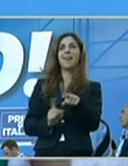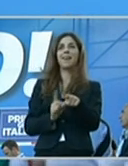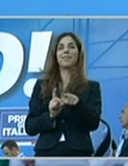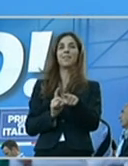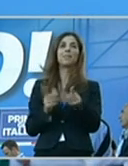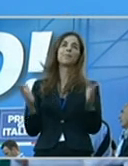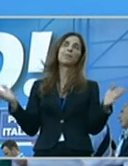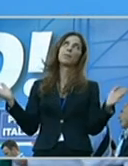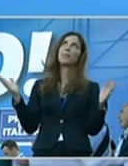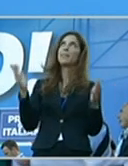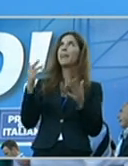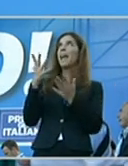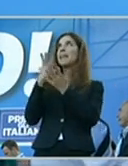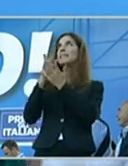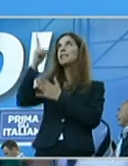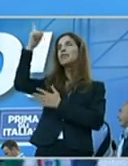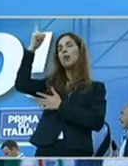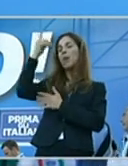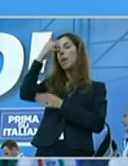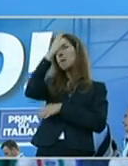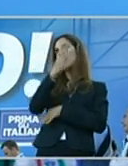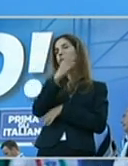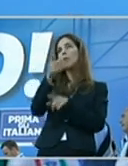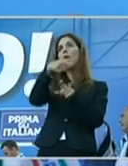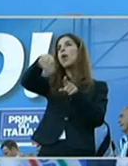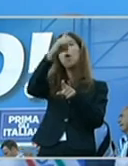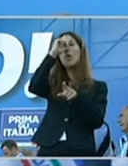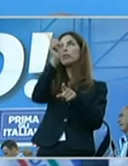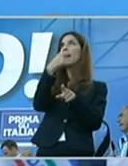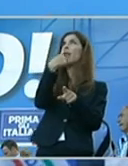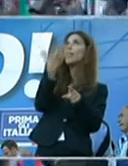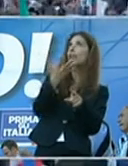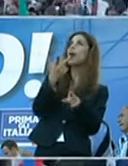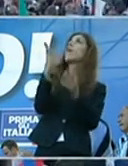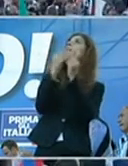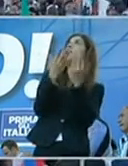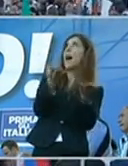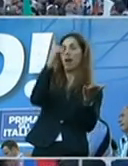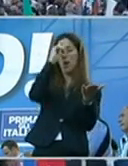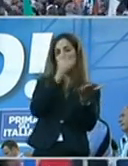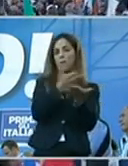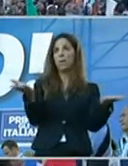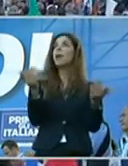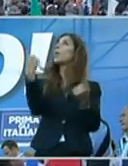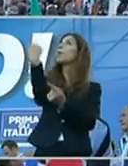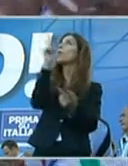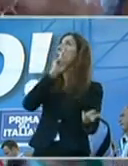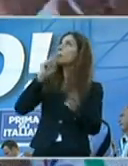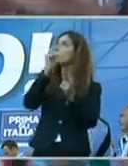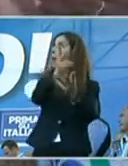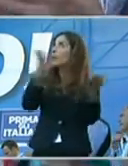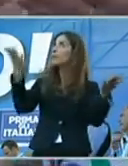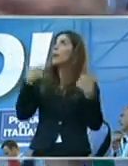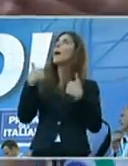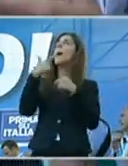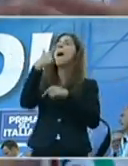Perdonali, Signore, perché non sanno quello che dicono e quello che fanno. E l'unica risposta è il perdono e la preghiera